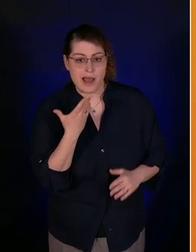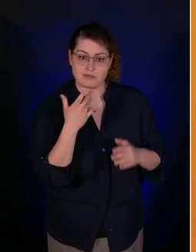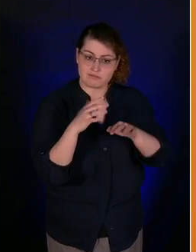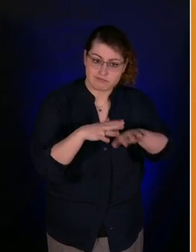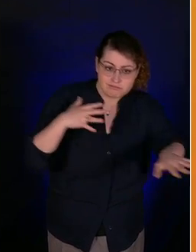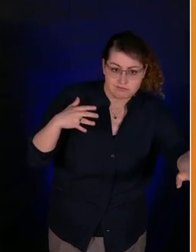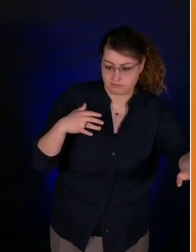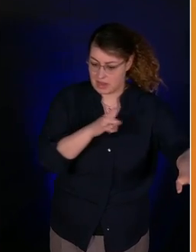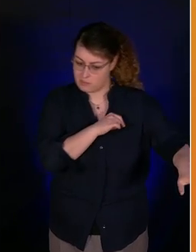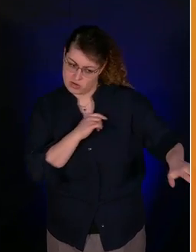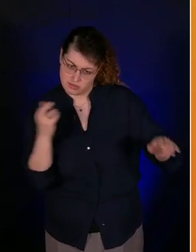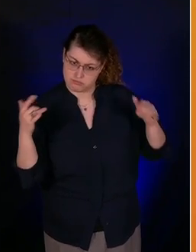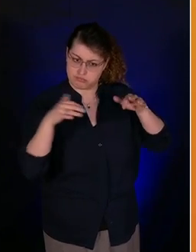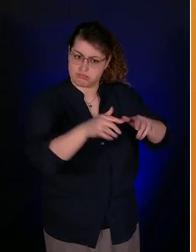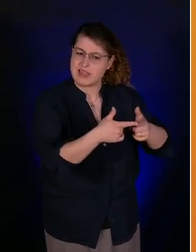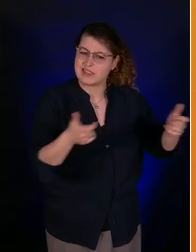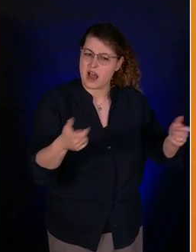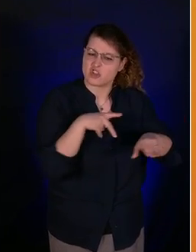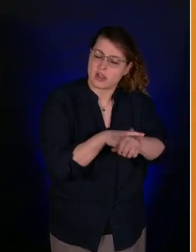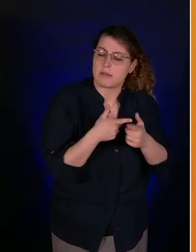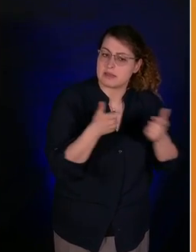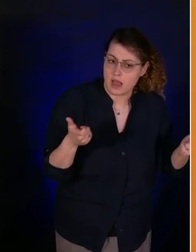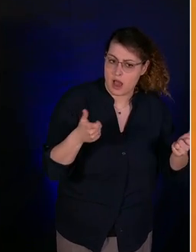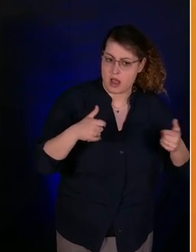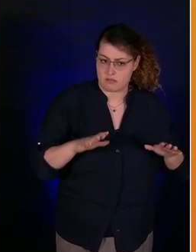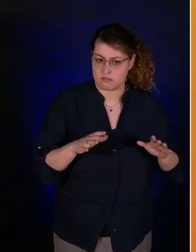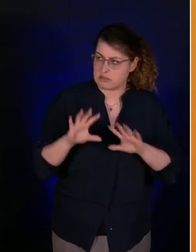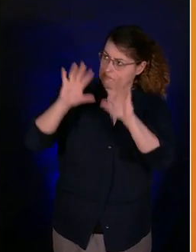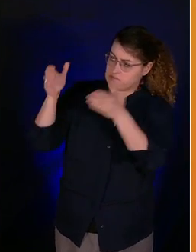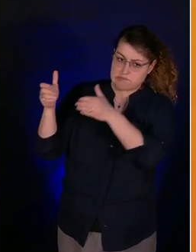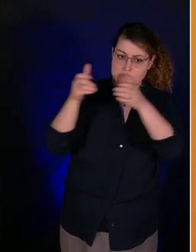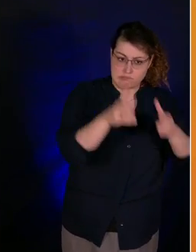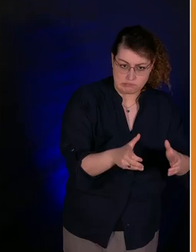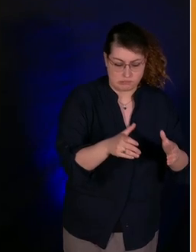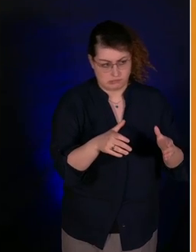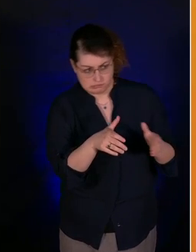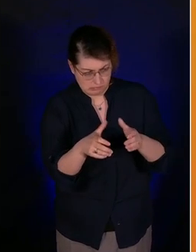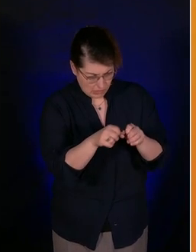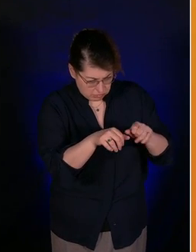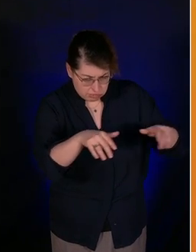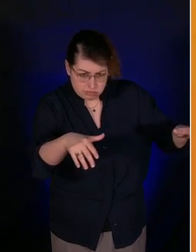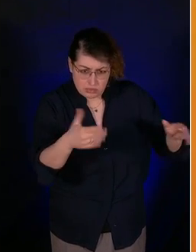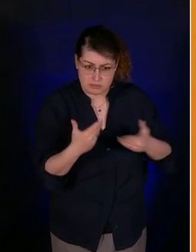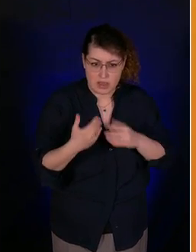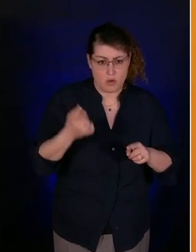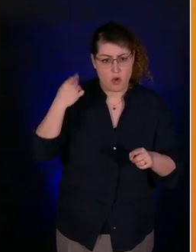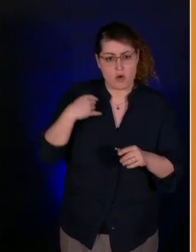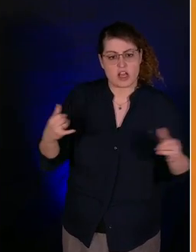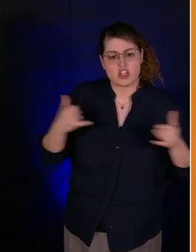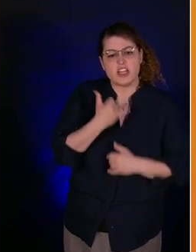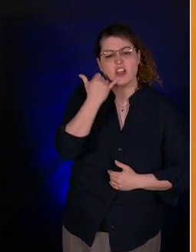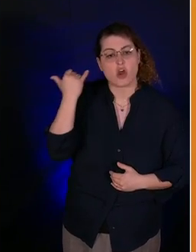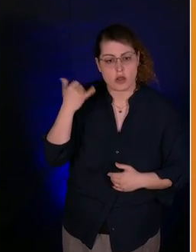ses forces de l'ordre, et j'ai parfois envie de dire sa milice, tant les exactions se multiplient, depuis les manifestations des Gilets jaunes avec